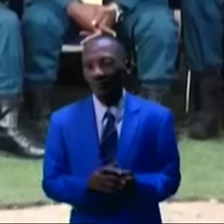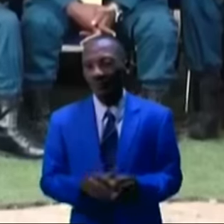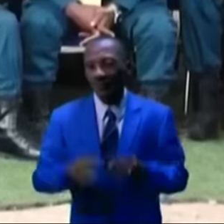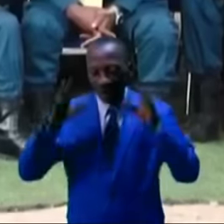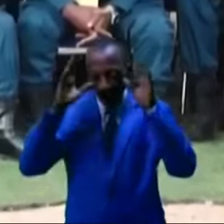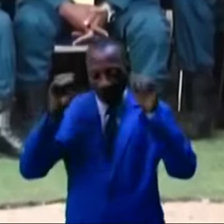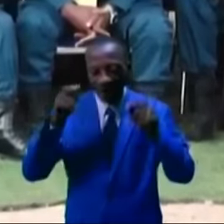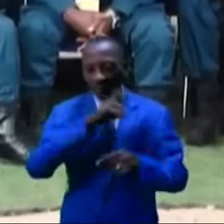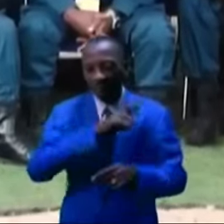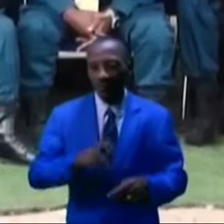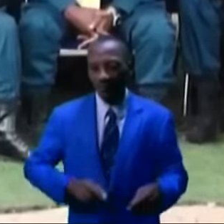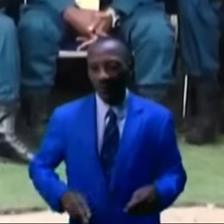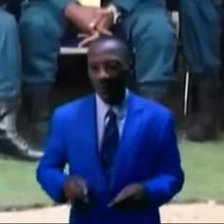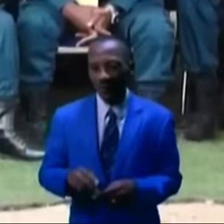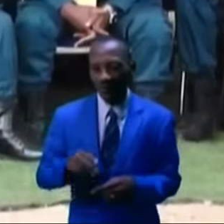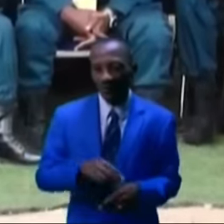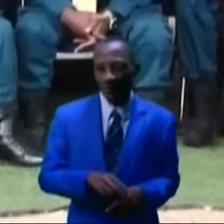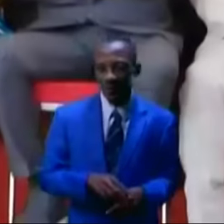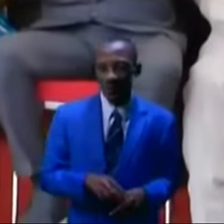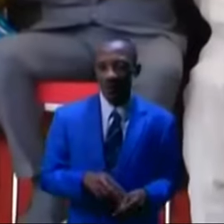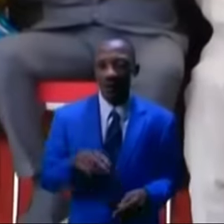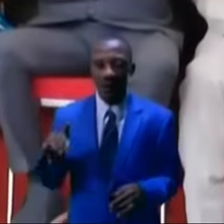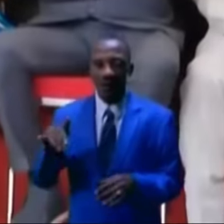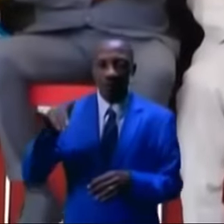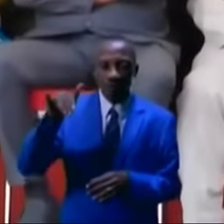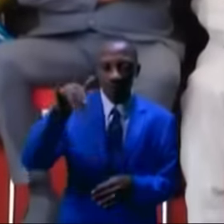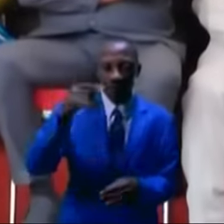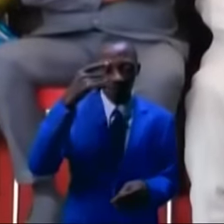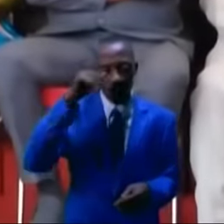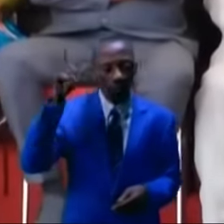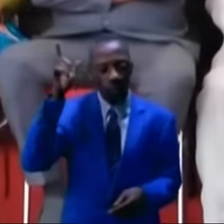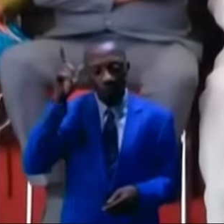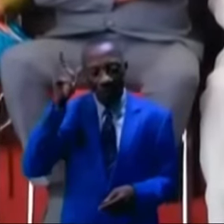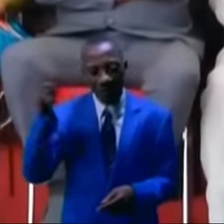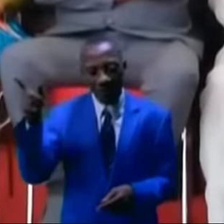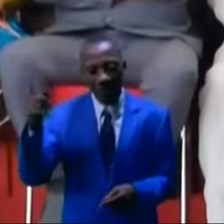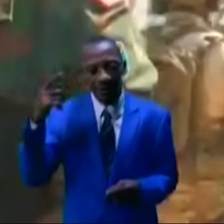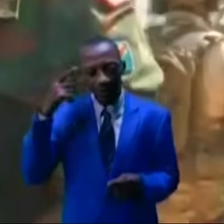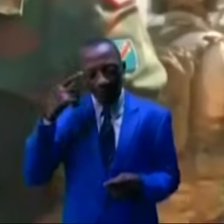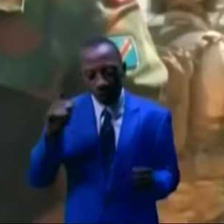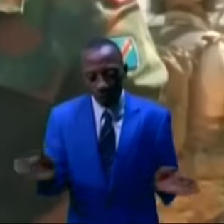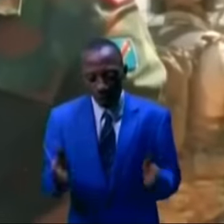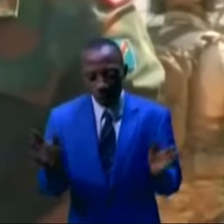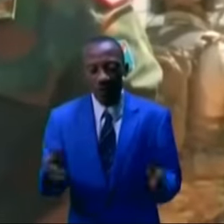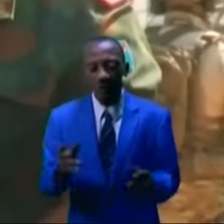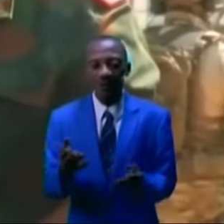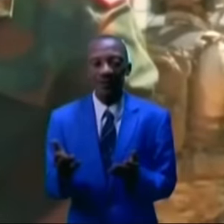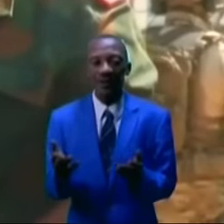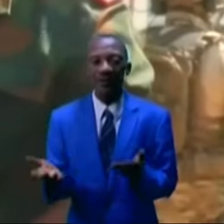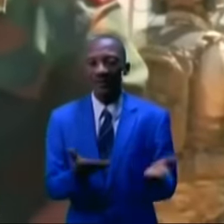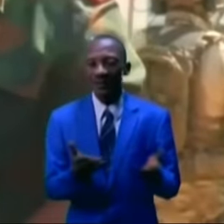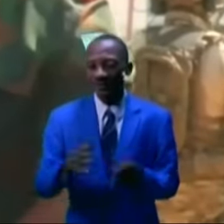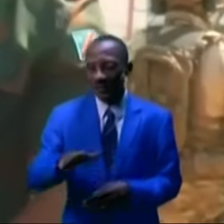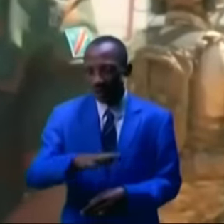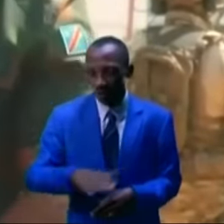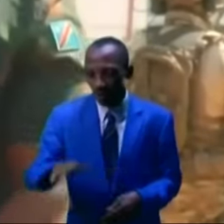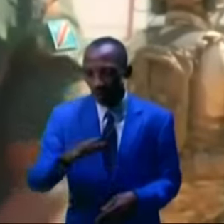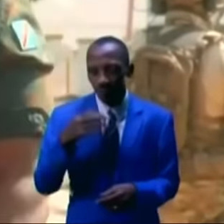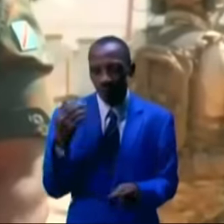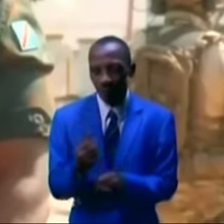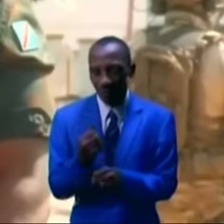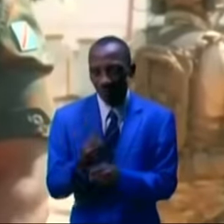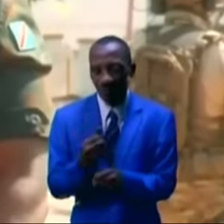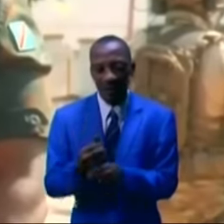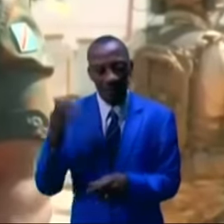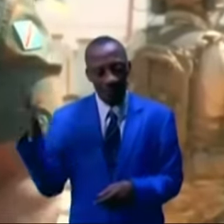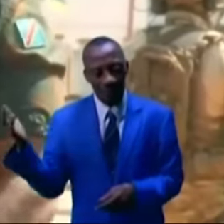production, certes, mais surtout et avant tout au gouvernement de la République d'atteindre les coins enclavés